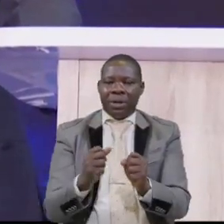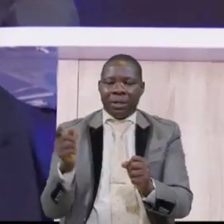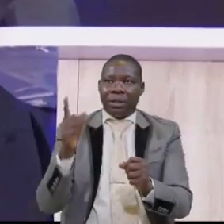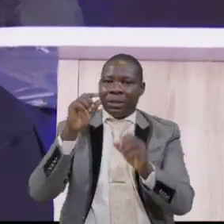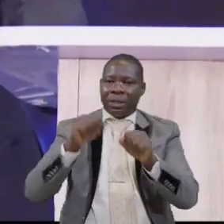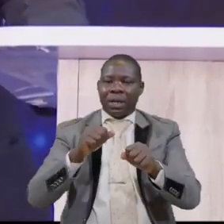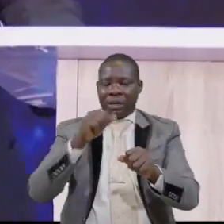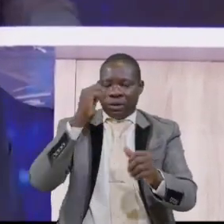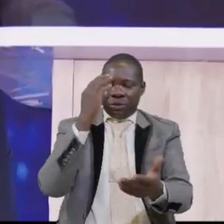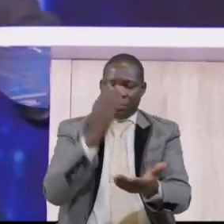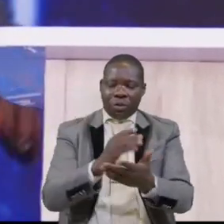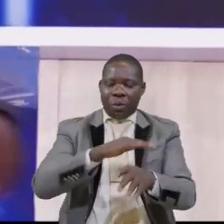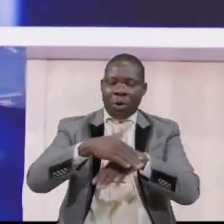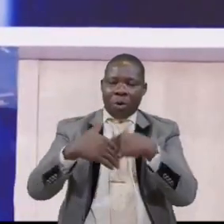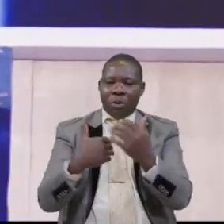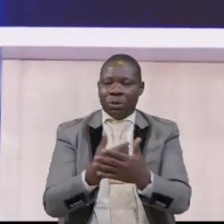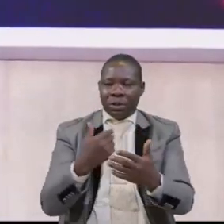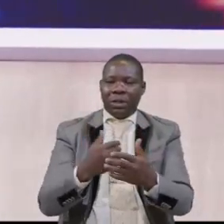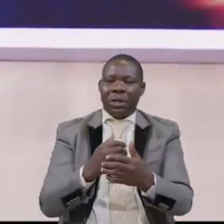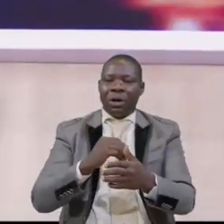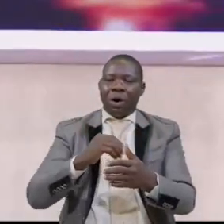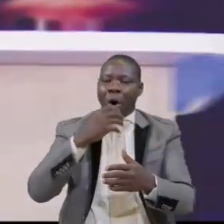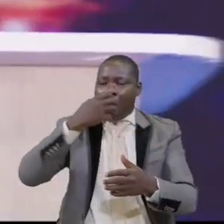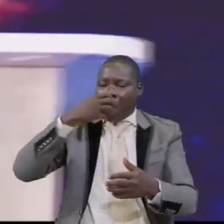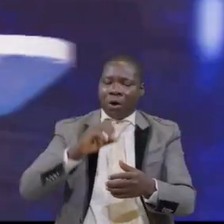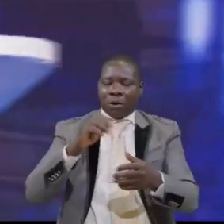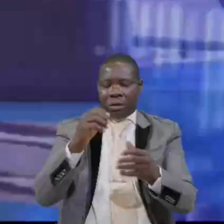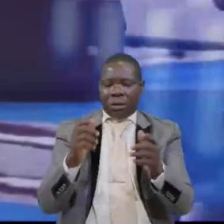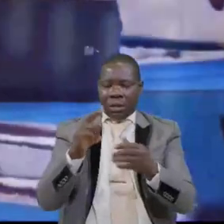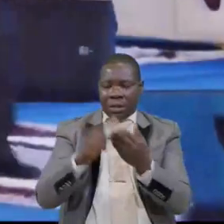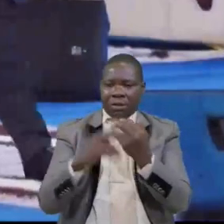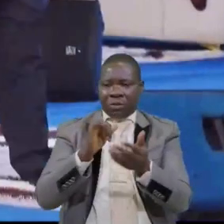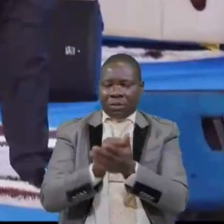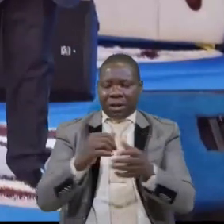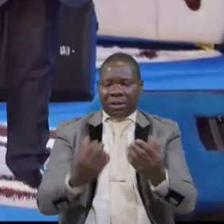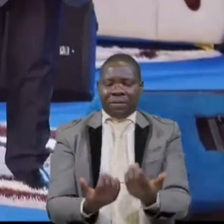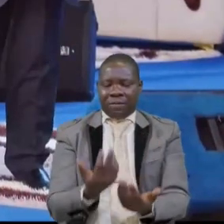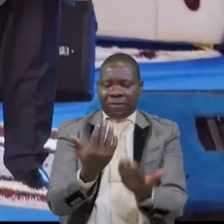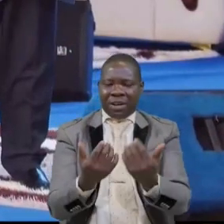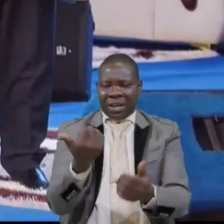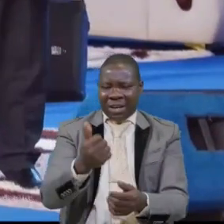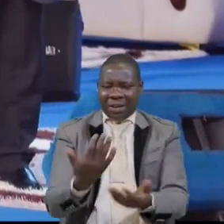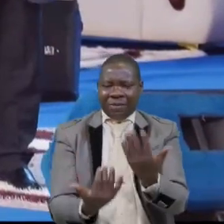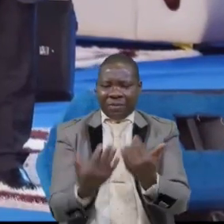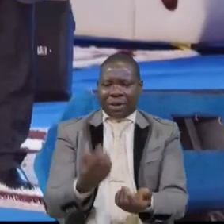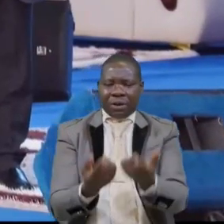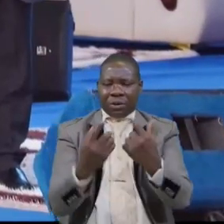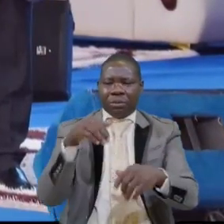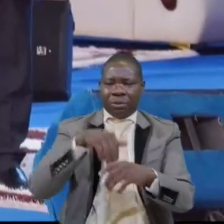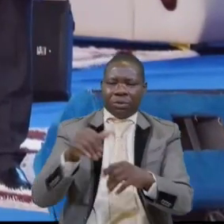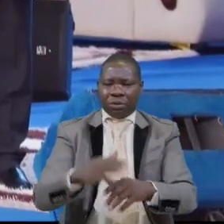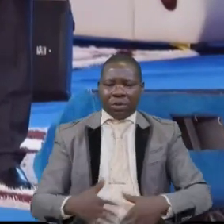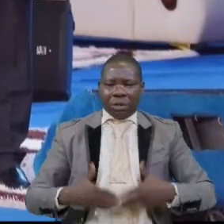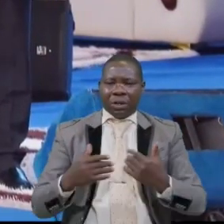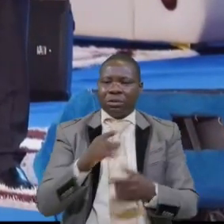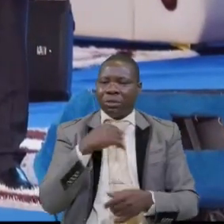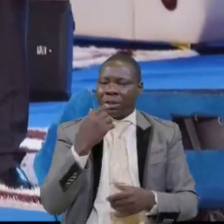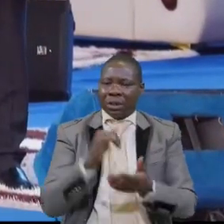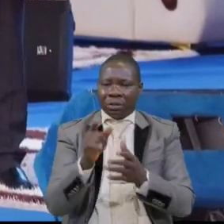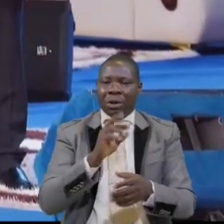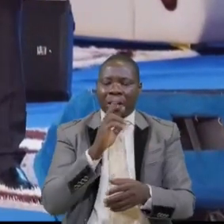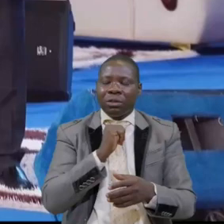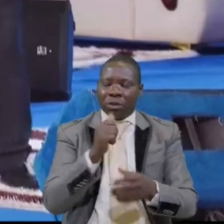la fureur de ce feu. Toute fournaise venant dans ta vie, tu ne vas pas adorer les idoles, tu ne vas pas courber devant